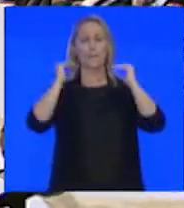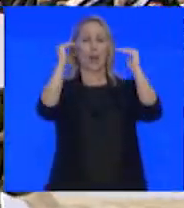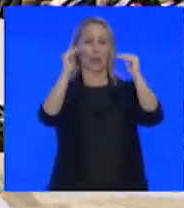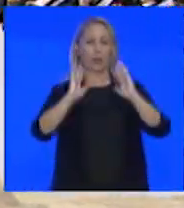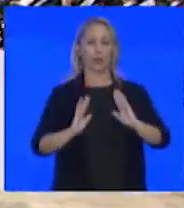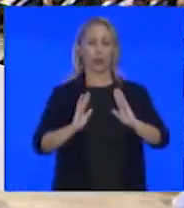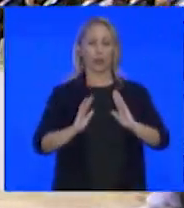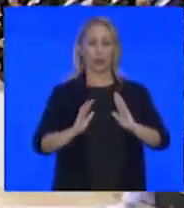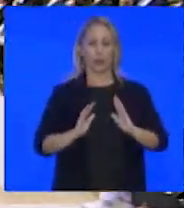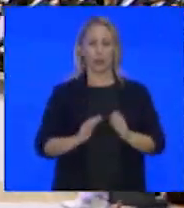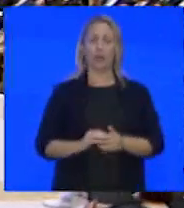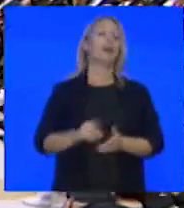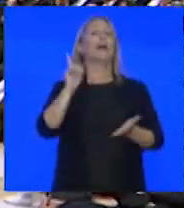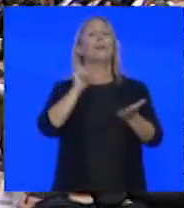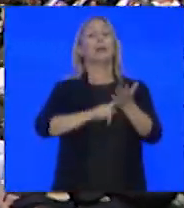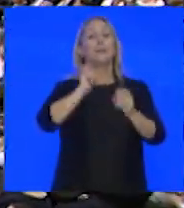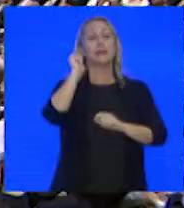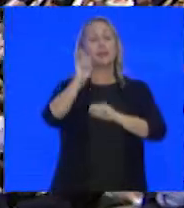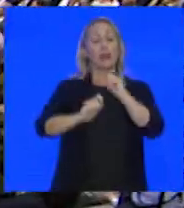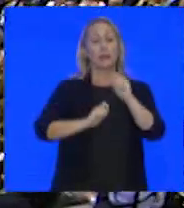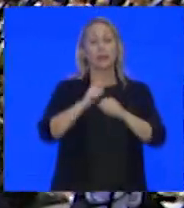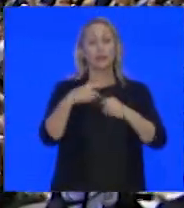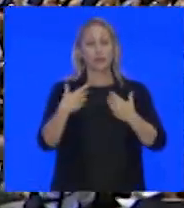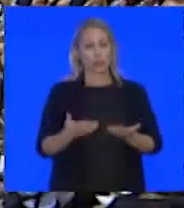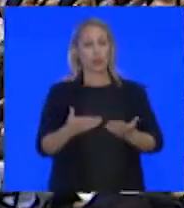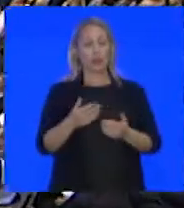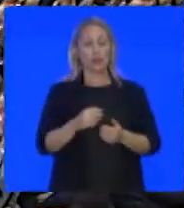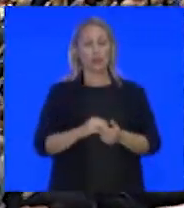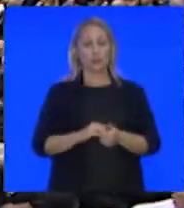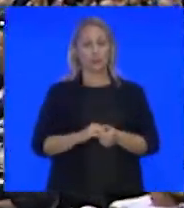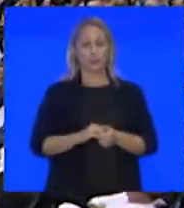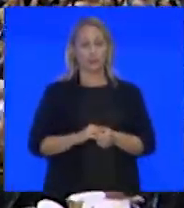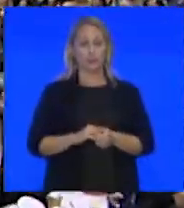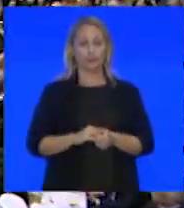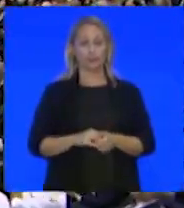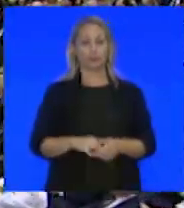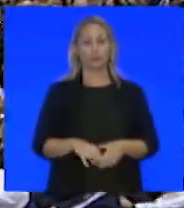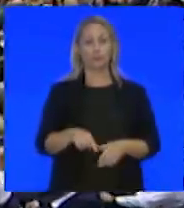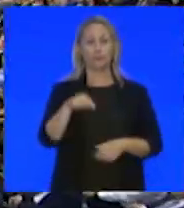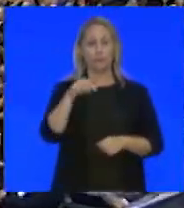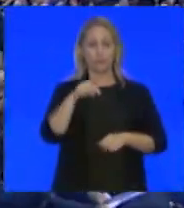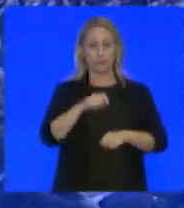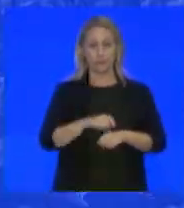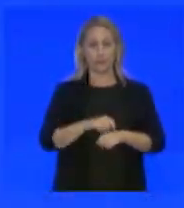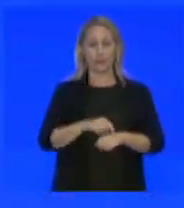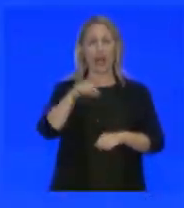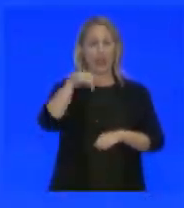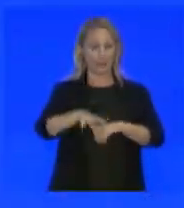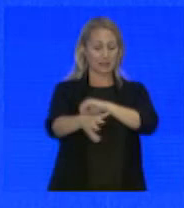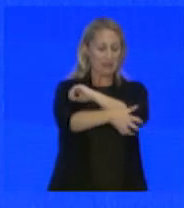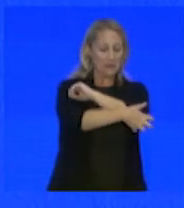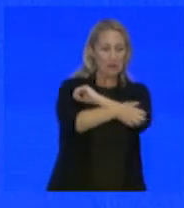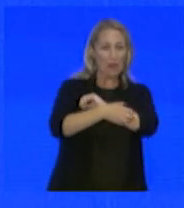Τώρα πρέπει τάχιστα να δημιουργήσει νέο πλούτο και να τον μοιράσει δίκαια. Και όχι να ανακατανέμει τη φτώχεια και τη